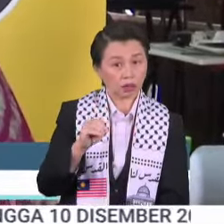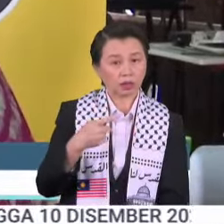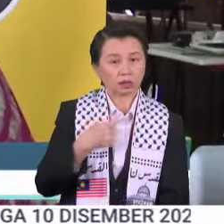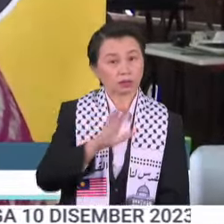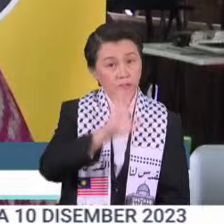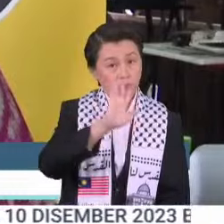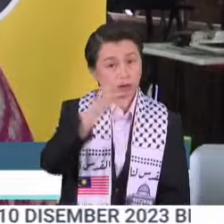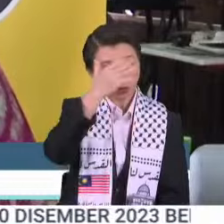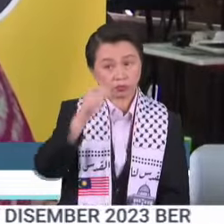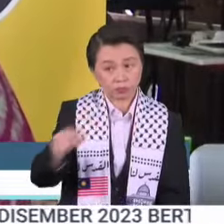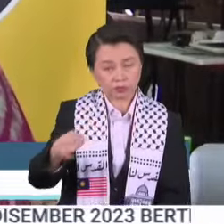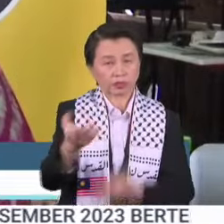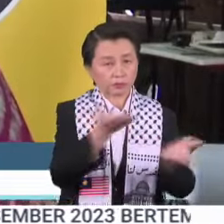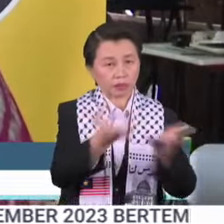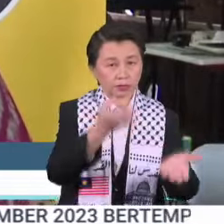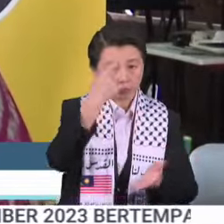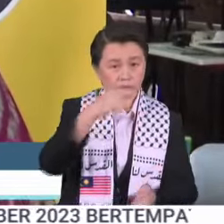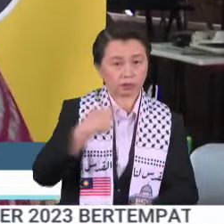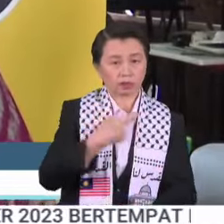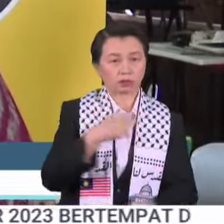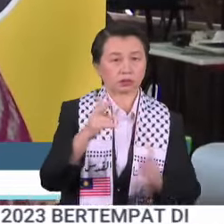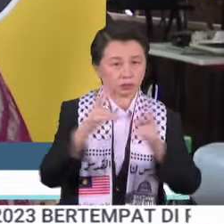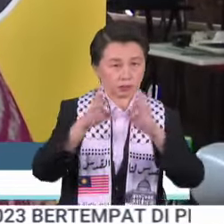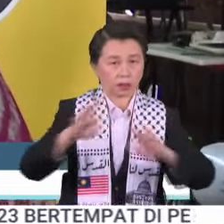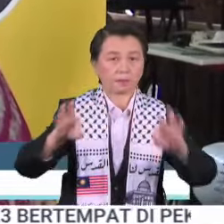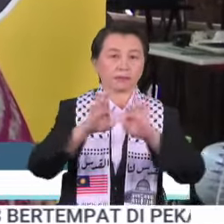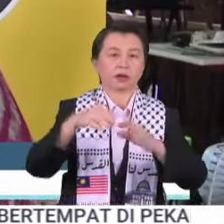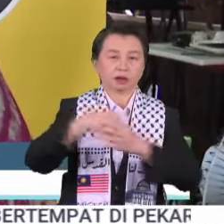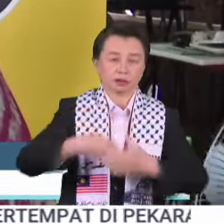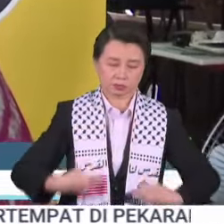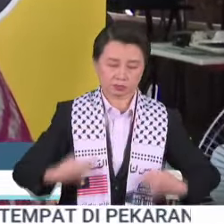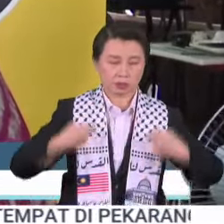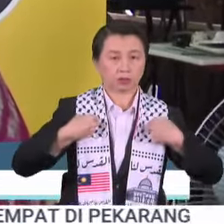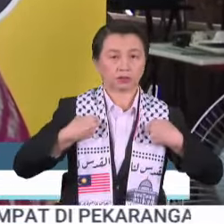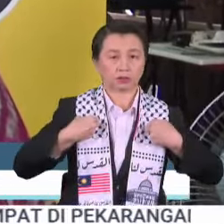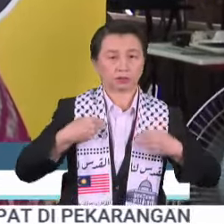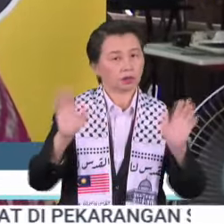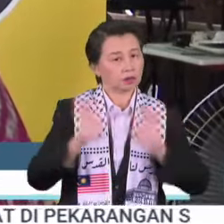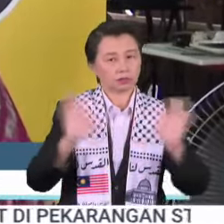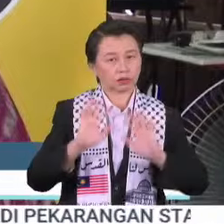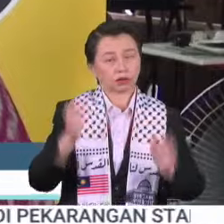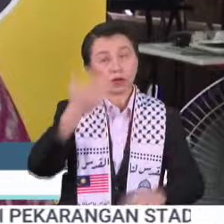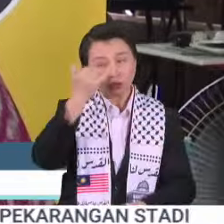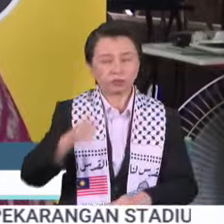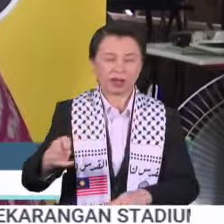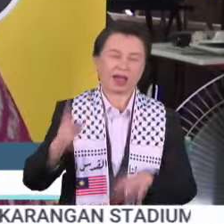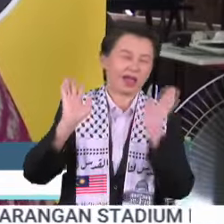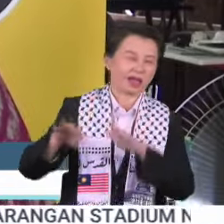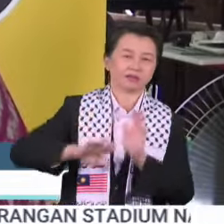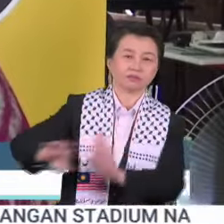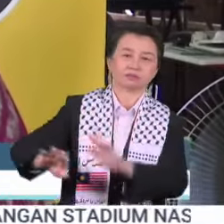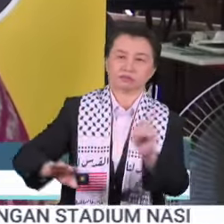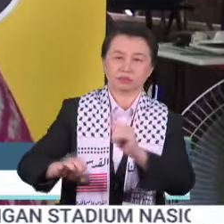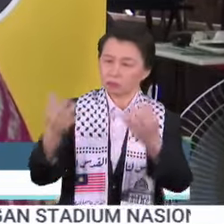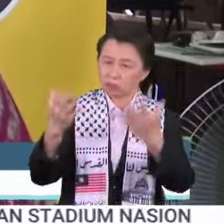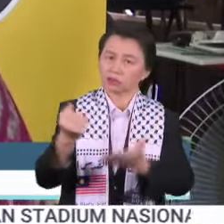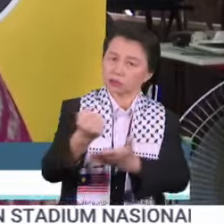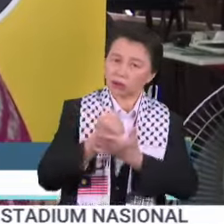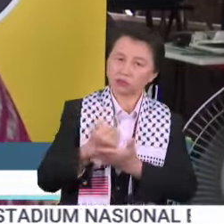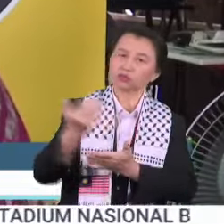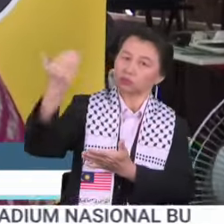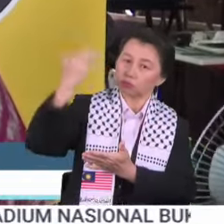orang yang telah berbakti kepada kita juga. Iaitu sangat penting dari dalam kehidupan kita. Jangan sekali-kali kita lupa orang yang banyak membantu